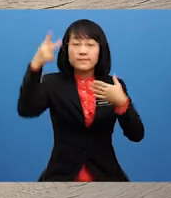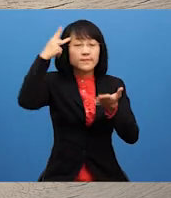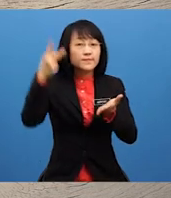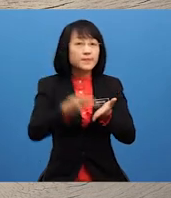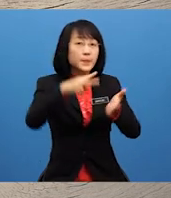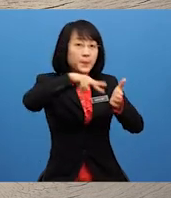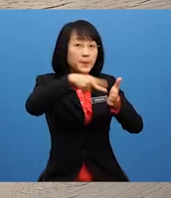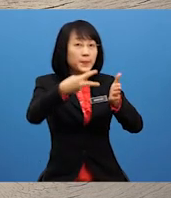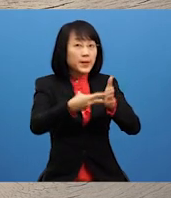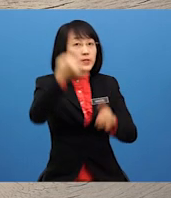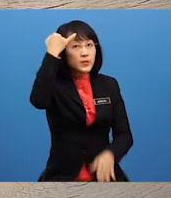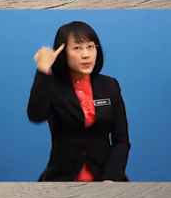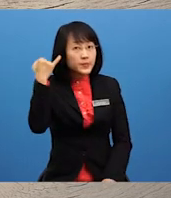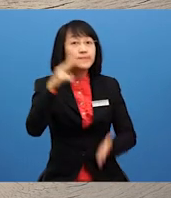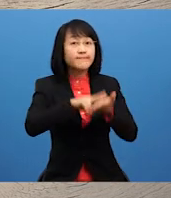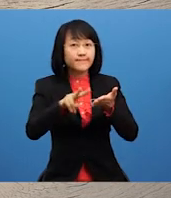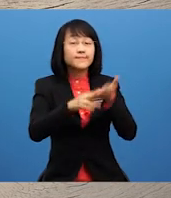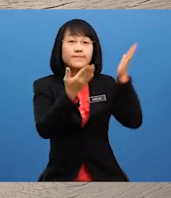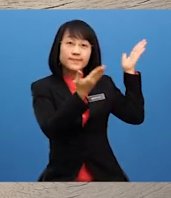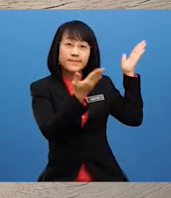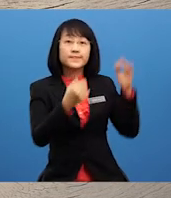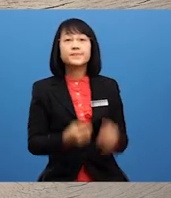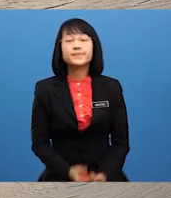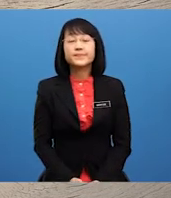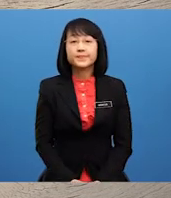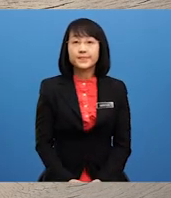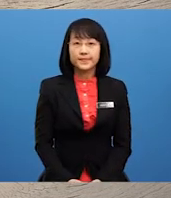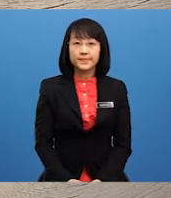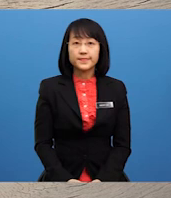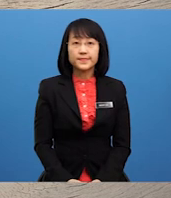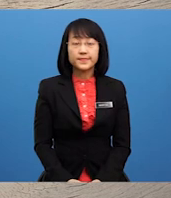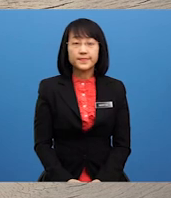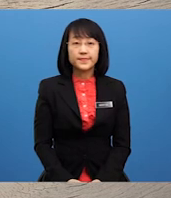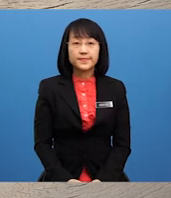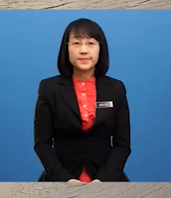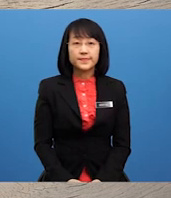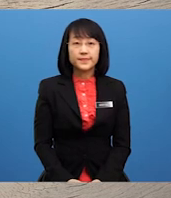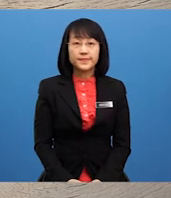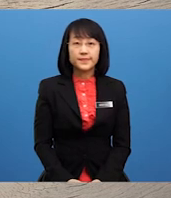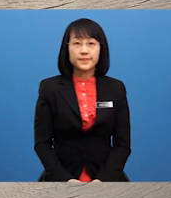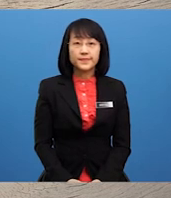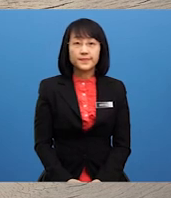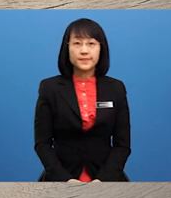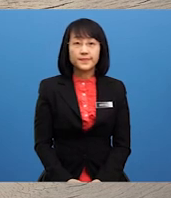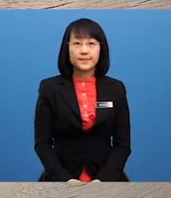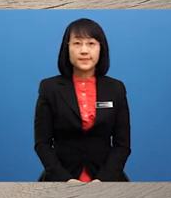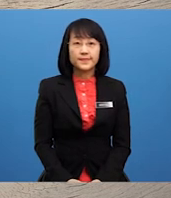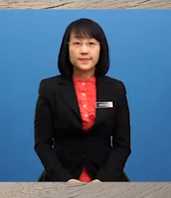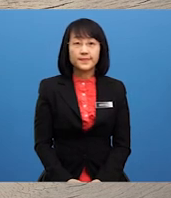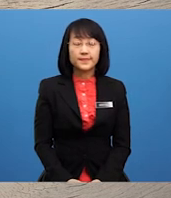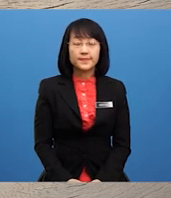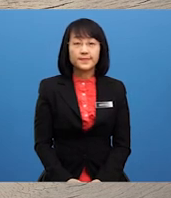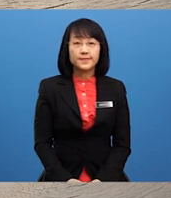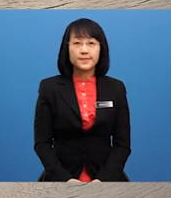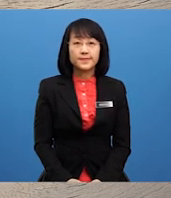maksud ilmu. Ilmu adalah merujuk pengetahuan dalam perkara dunia, akhirat, zahir, batin